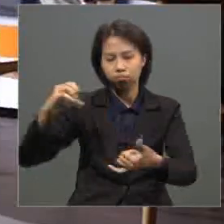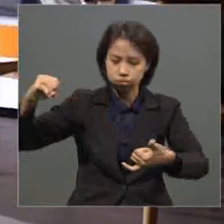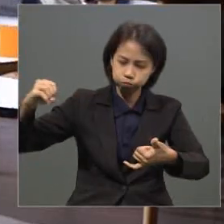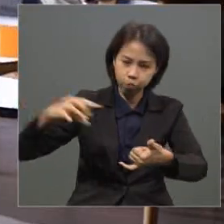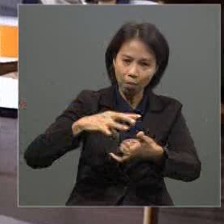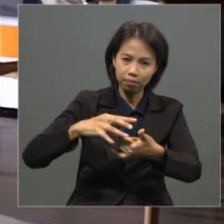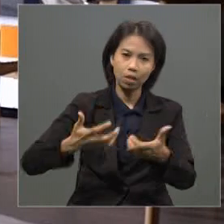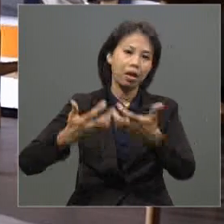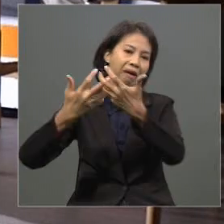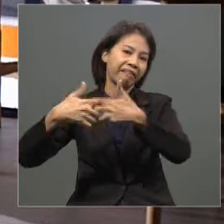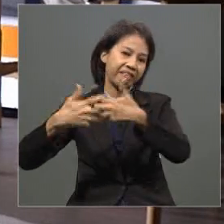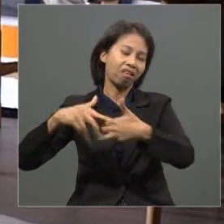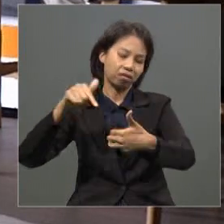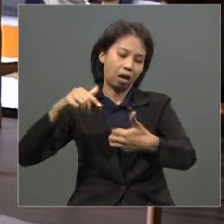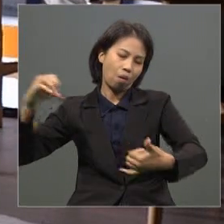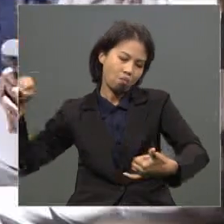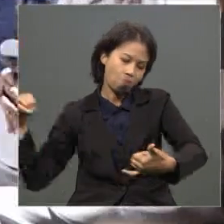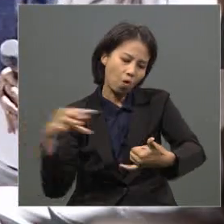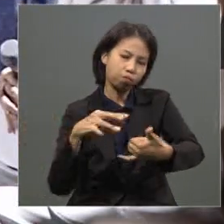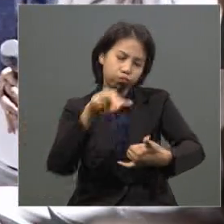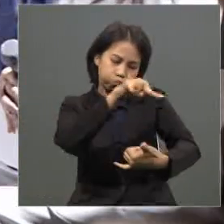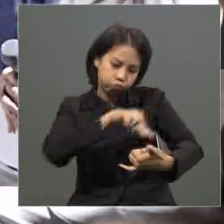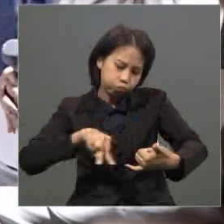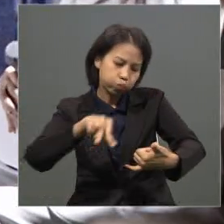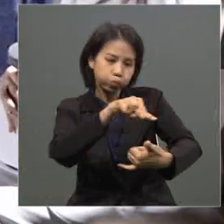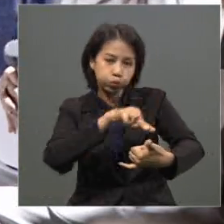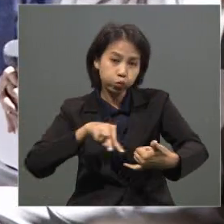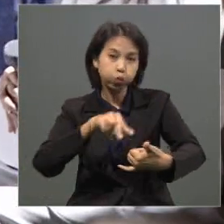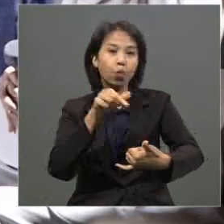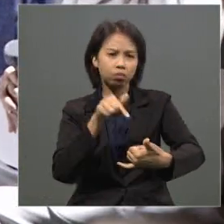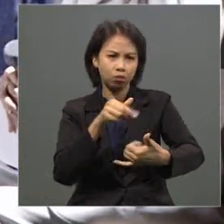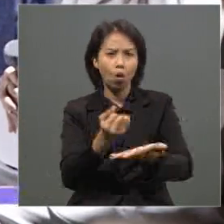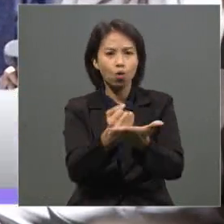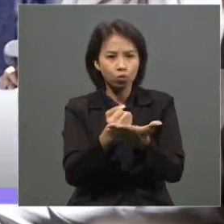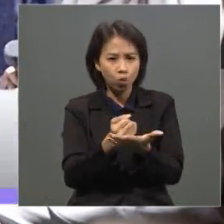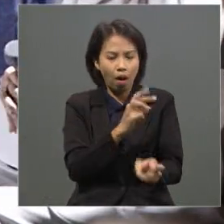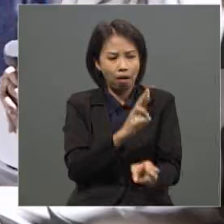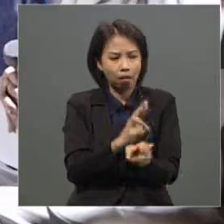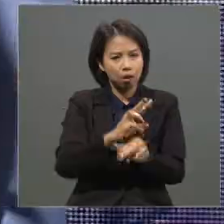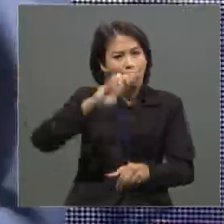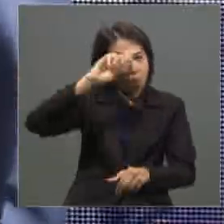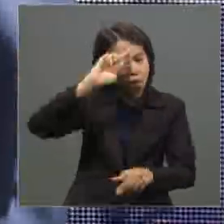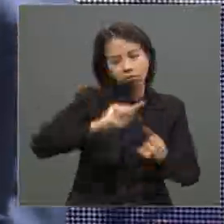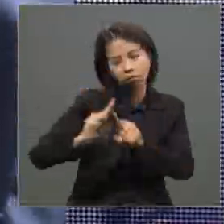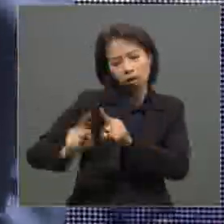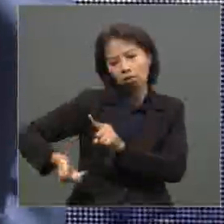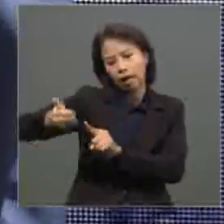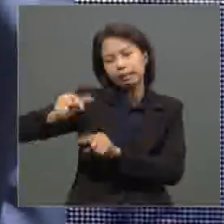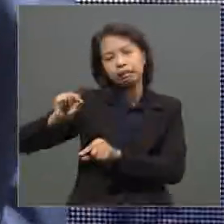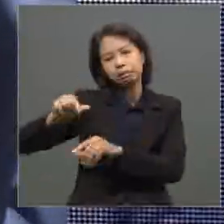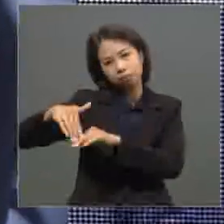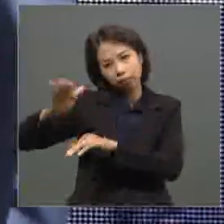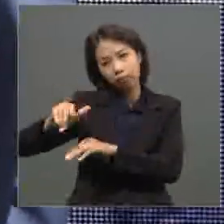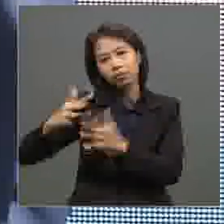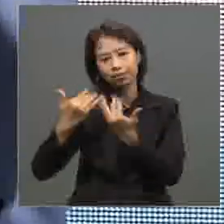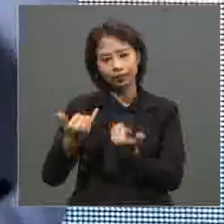เครื่องไซโคลตรอนเพื่อใช้ประโยชน์ในการตรวจวินิจฉัยซึ่งสามารถรักษาโรคได้มากกว่า 20ชนิดนะครับเนื่องในโอกาสครบ